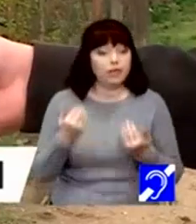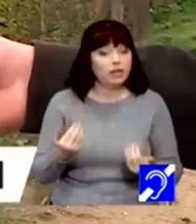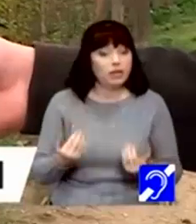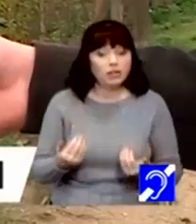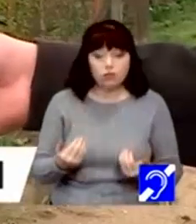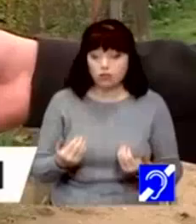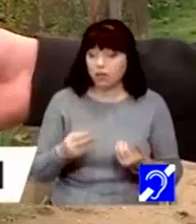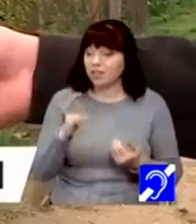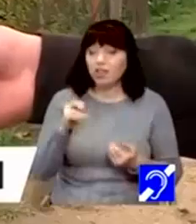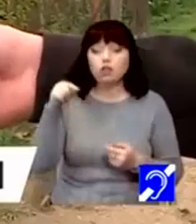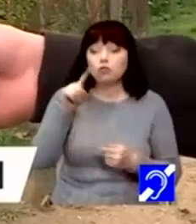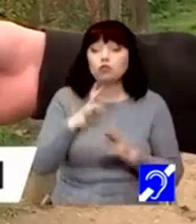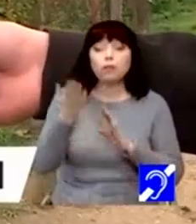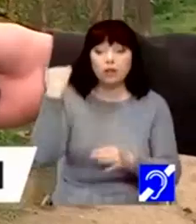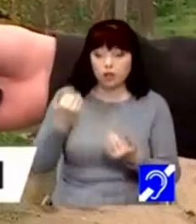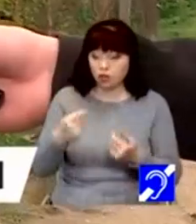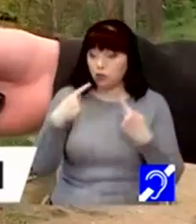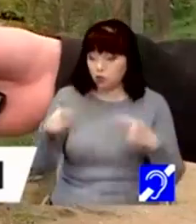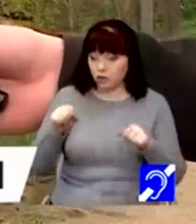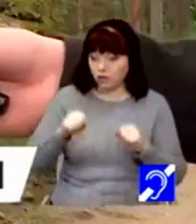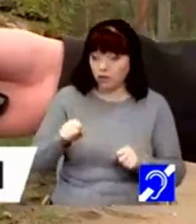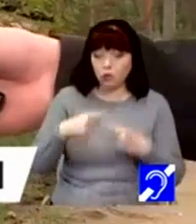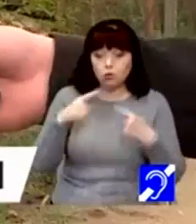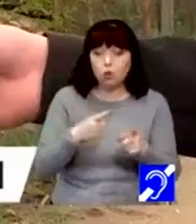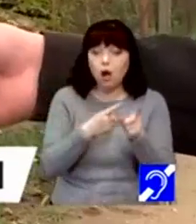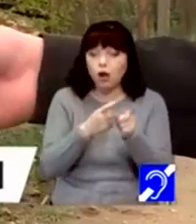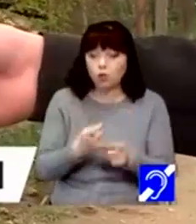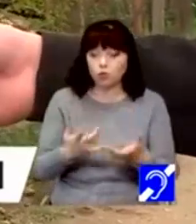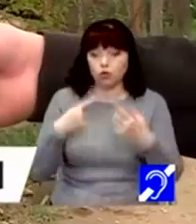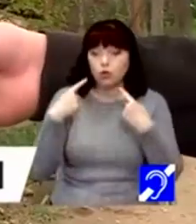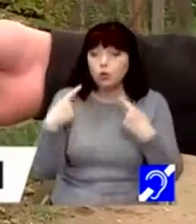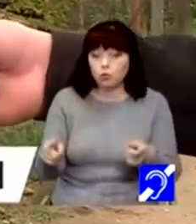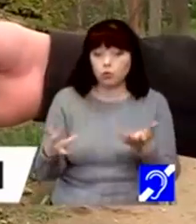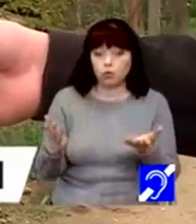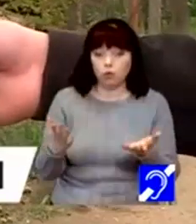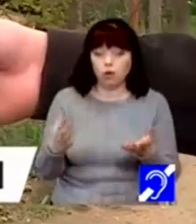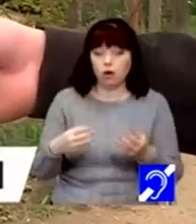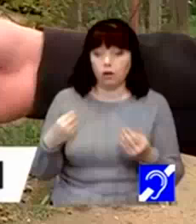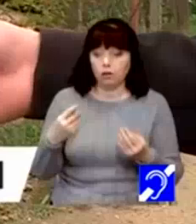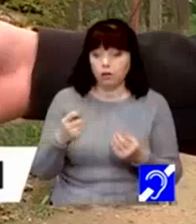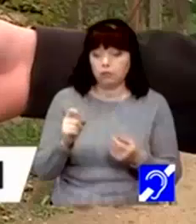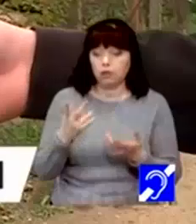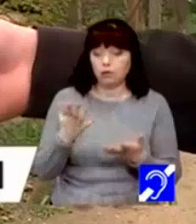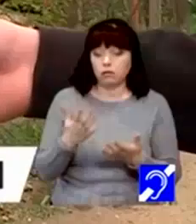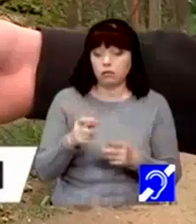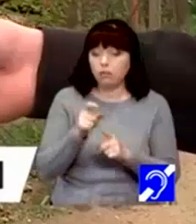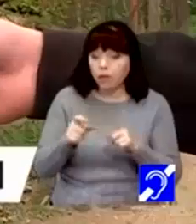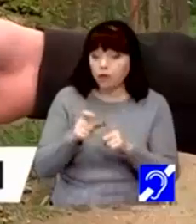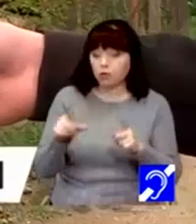dată acuma altii e alte posibilități Au chiar mai am de altă parte unii au